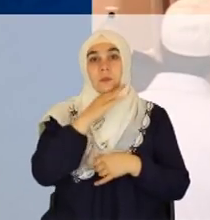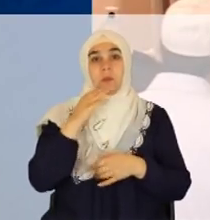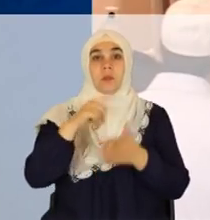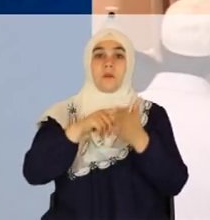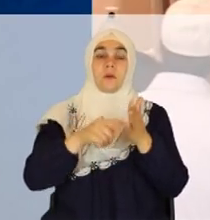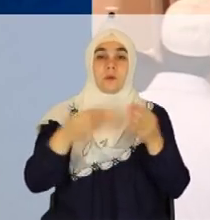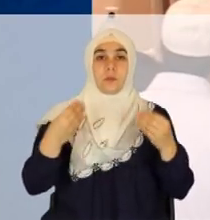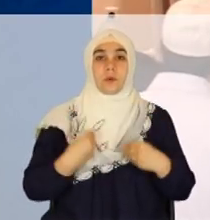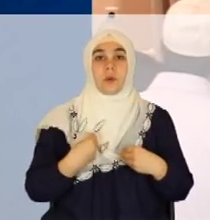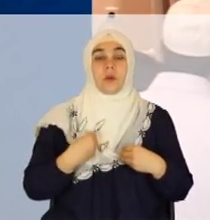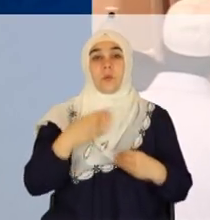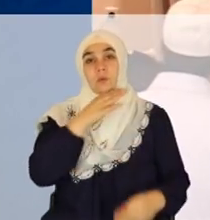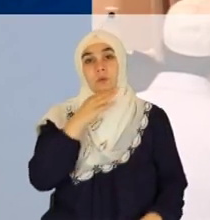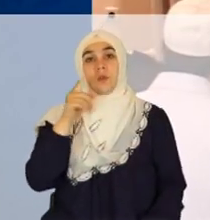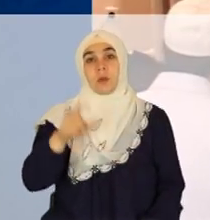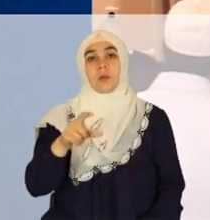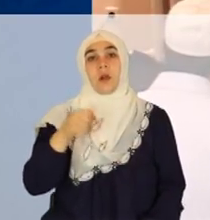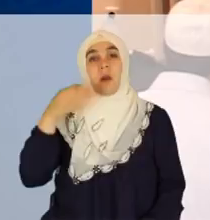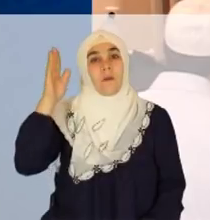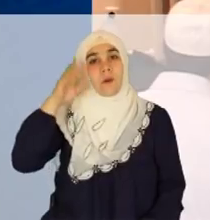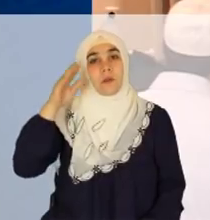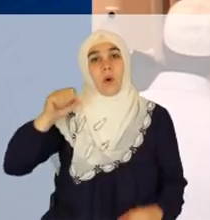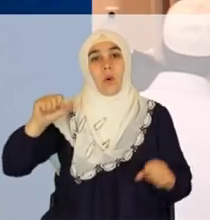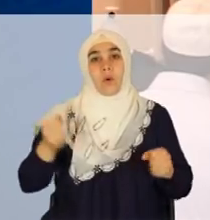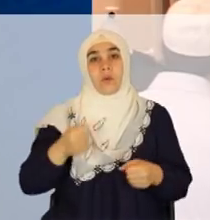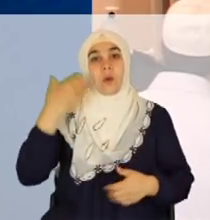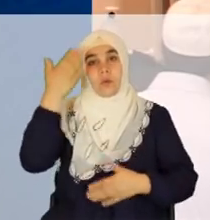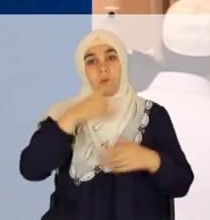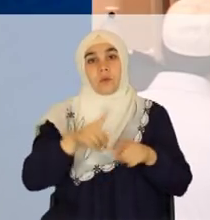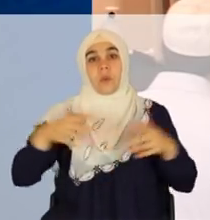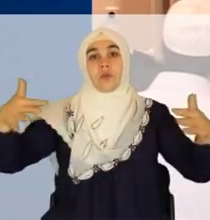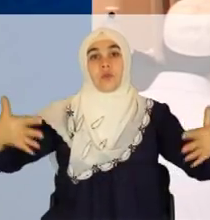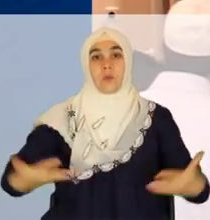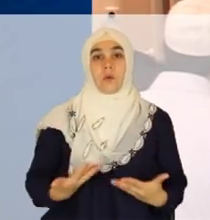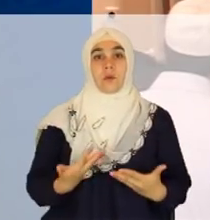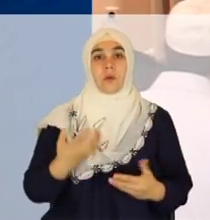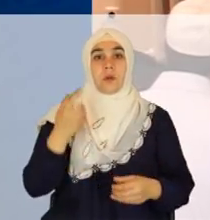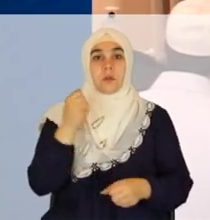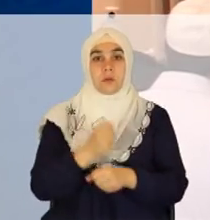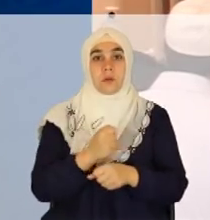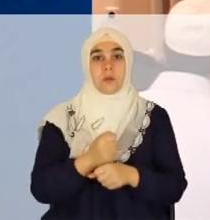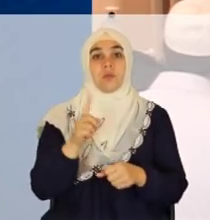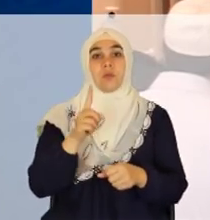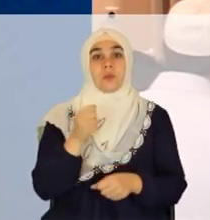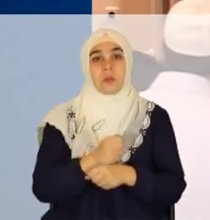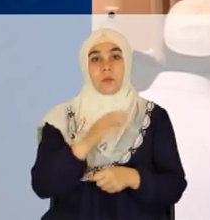soğuklar geliyordu. Bazı bir adamlar soğuk suğundan taharat kılıp özünü özünü hesap oluyor.